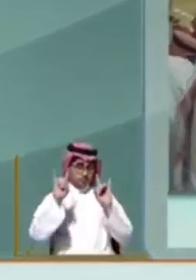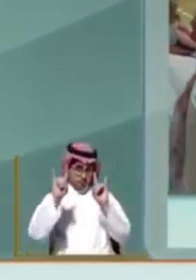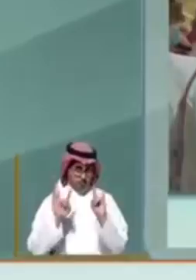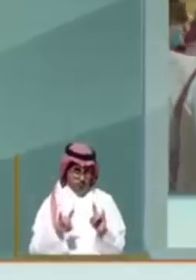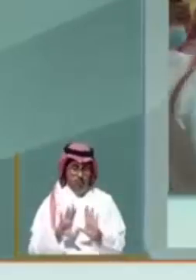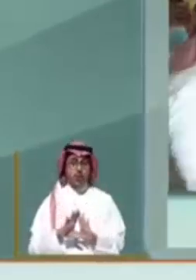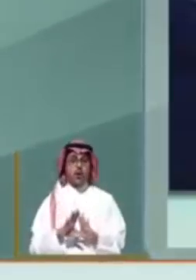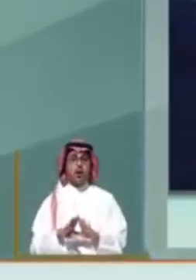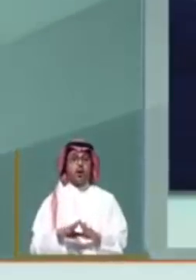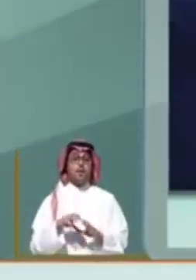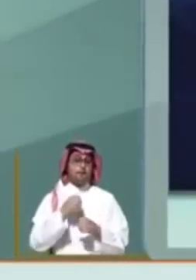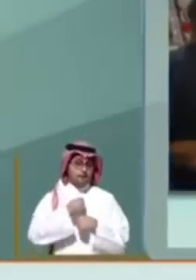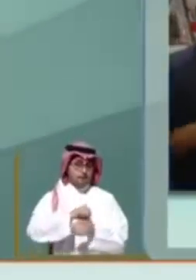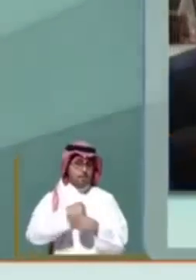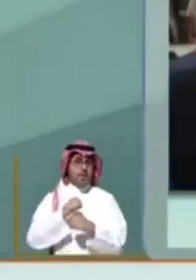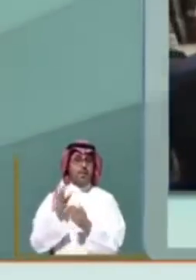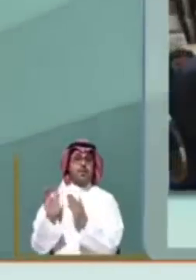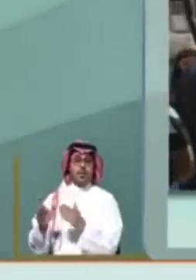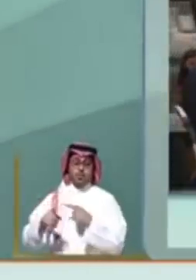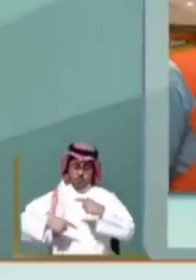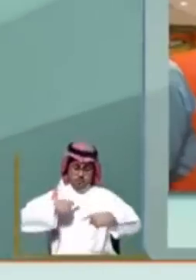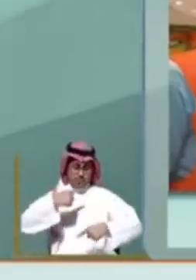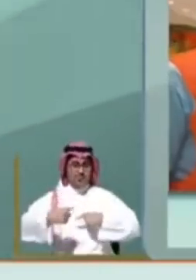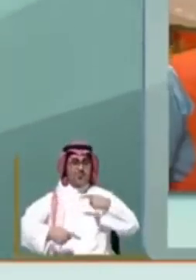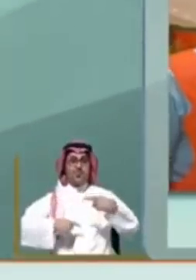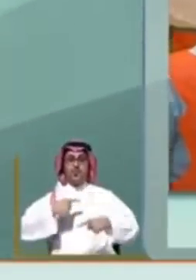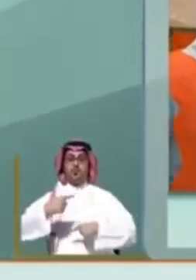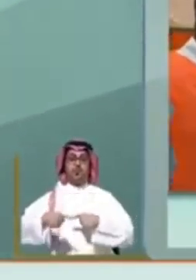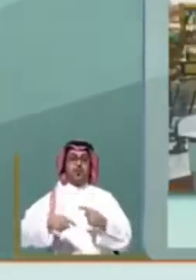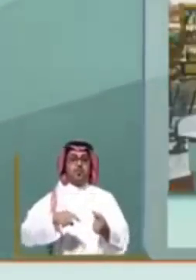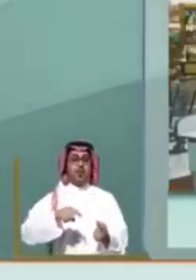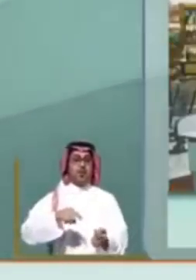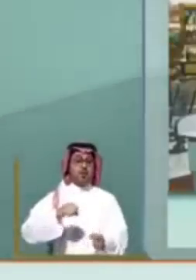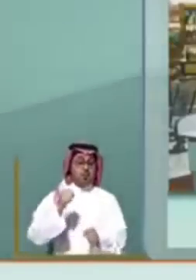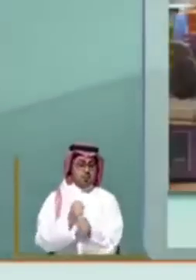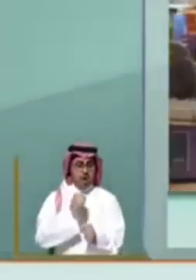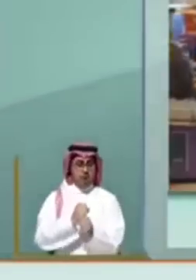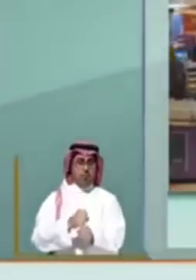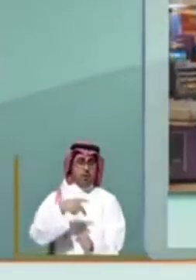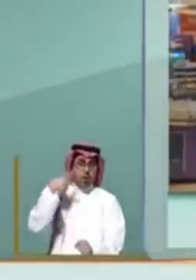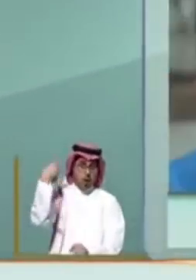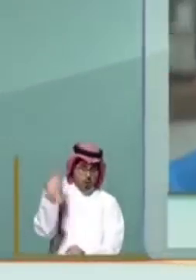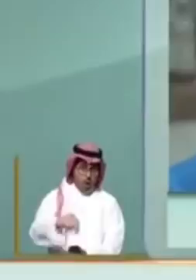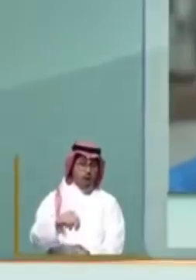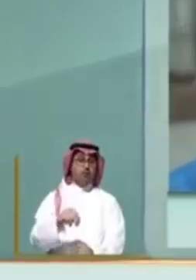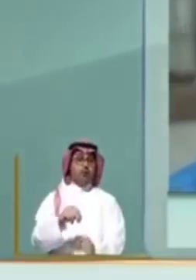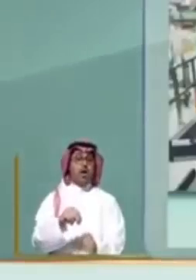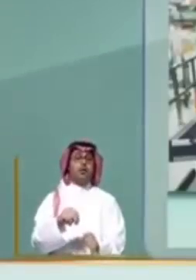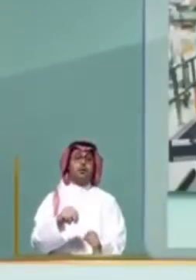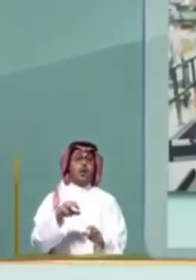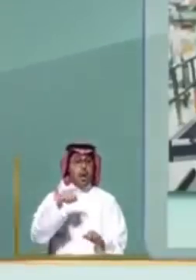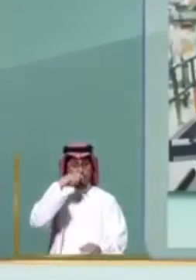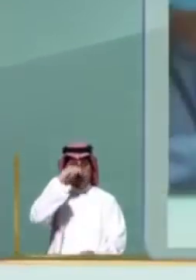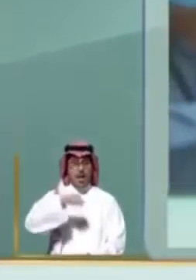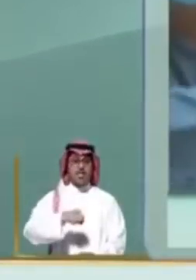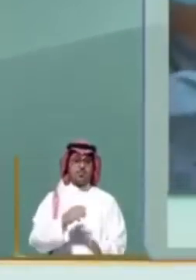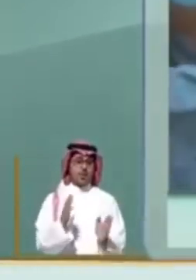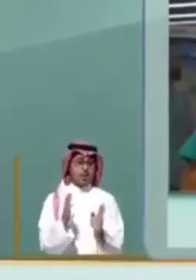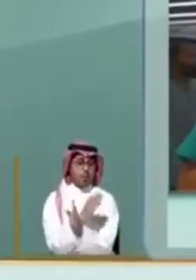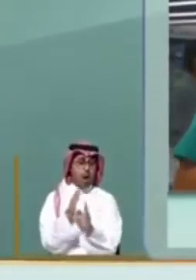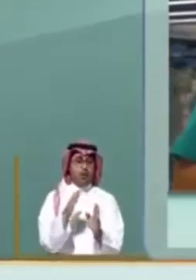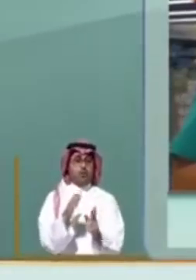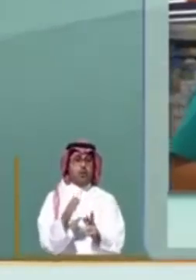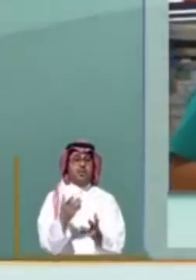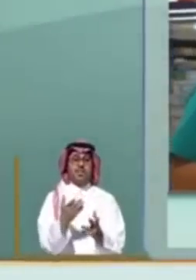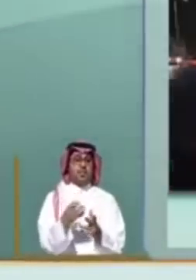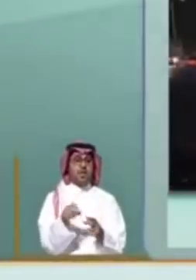1,761. طبعا الأمانة مستمرة في عملية تطبيق الإجراءات الاحترازية وإطلاق العديد من المبادرات الخاصة بالحد من